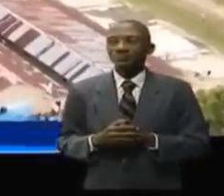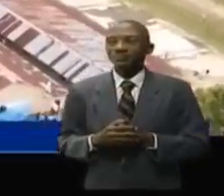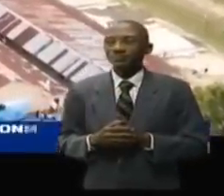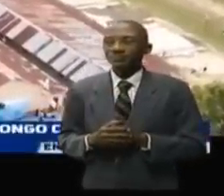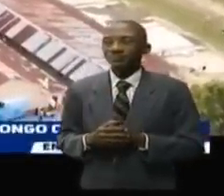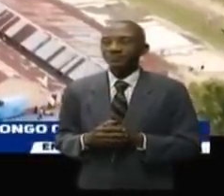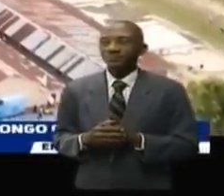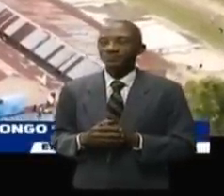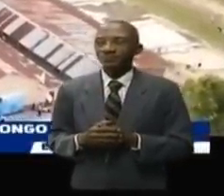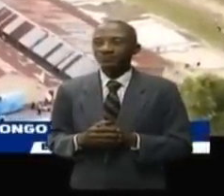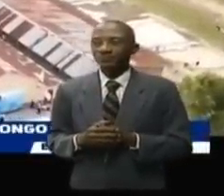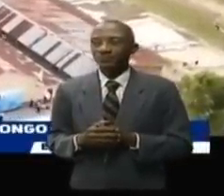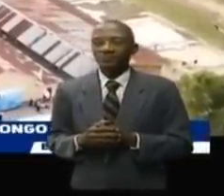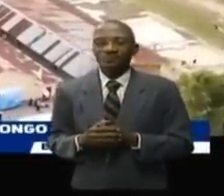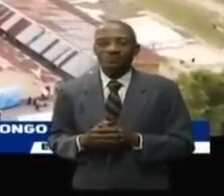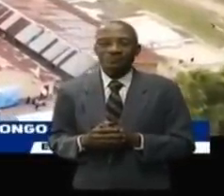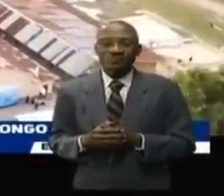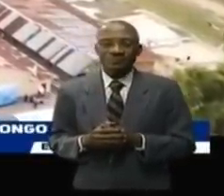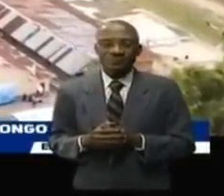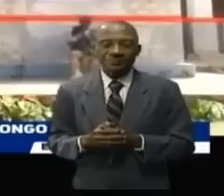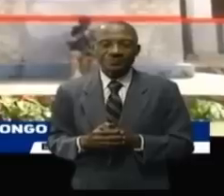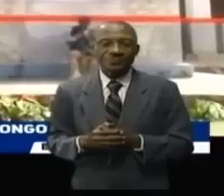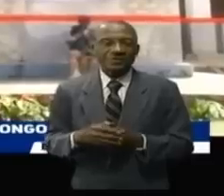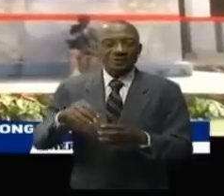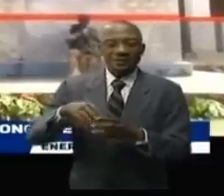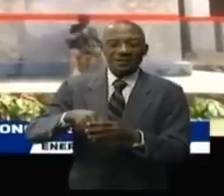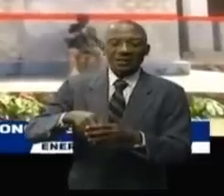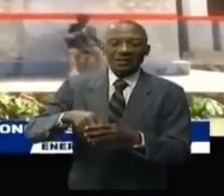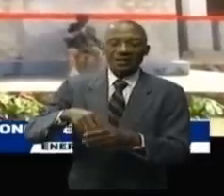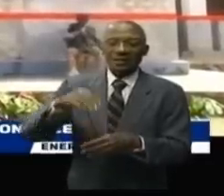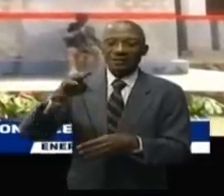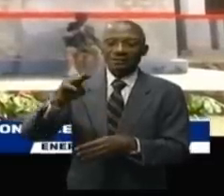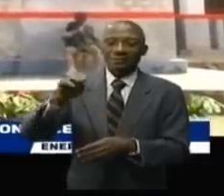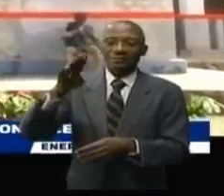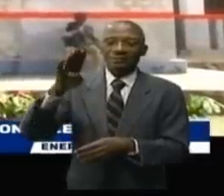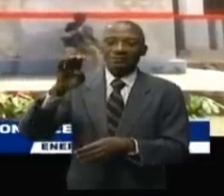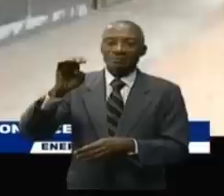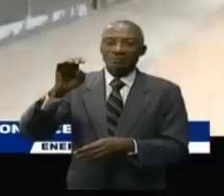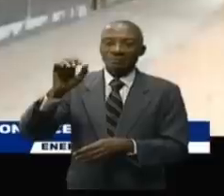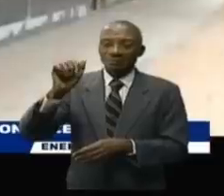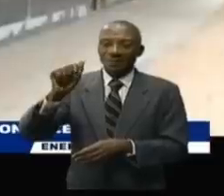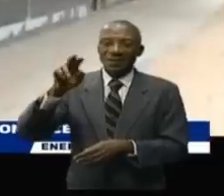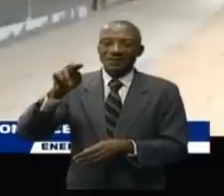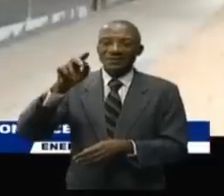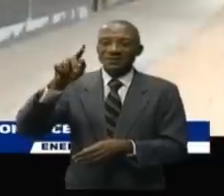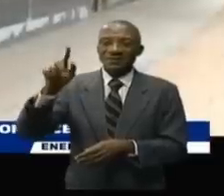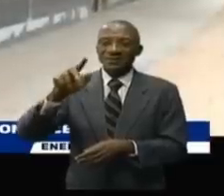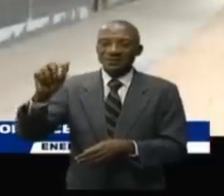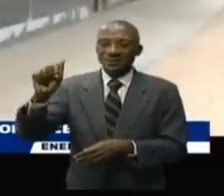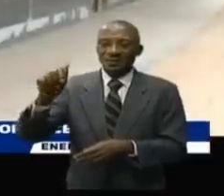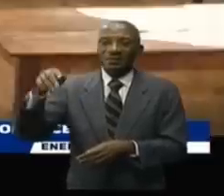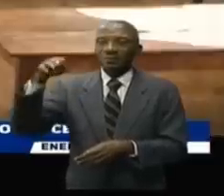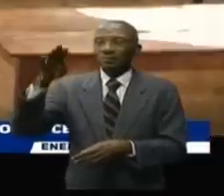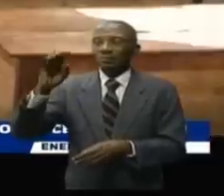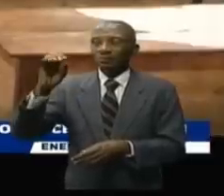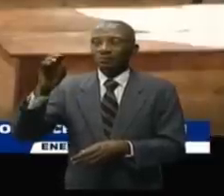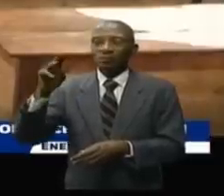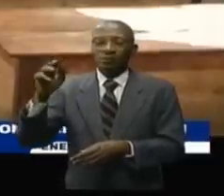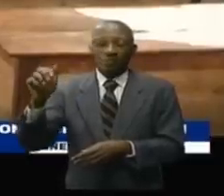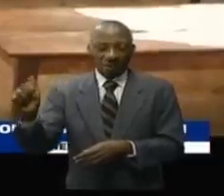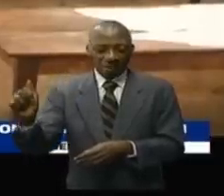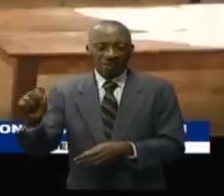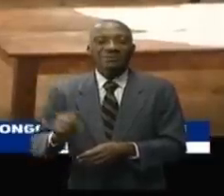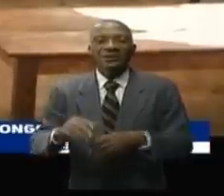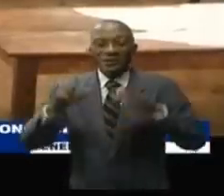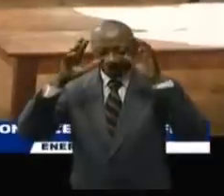pour les pensionnaires du plateau de Mbanzamboma, ce vaste complexe éducatif d'une mission catholique située dans